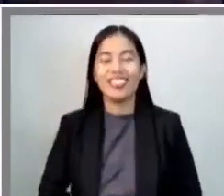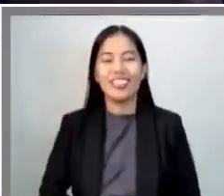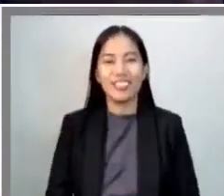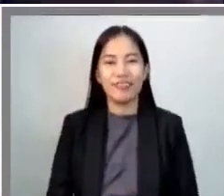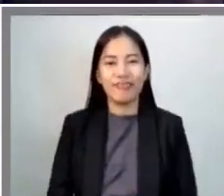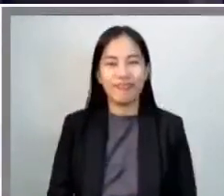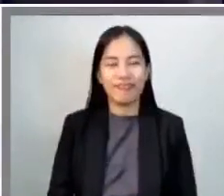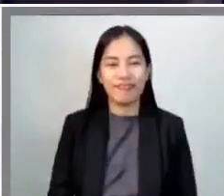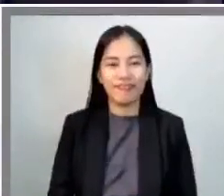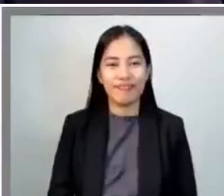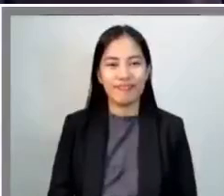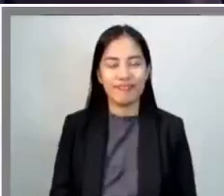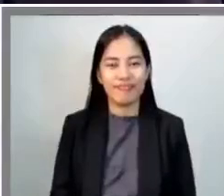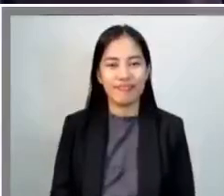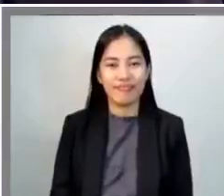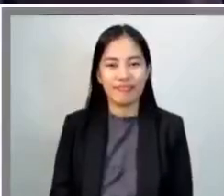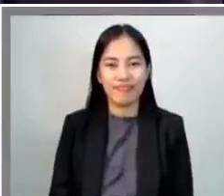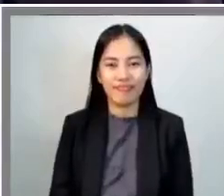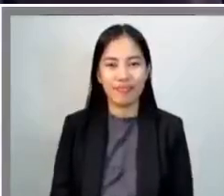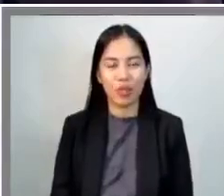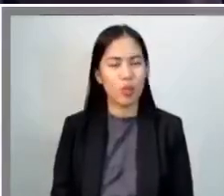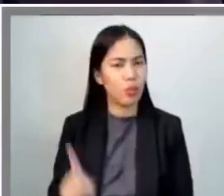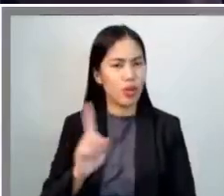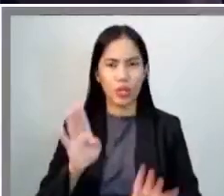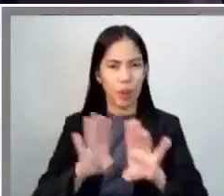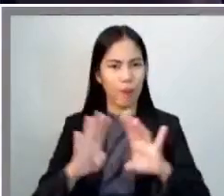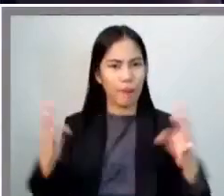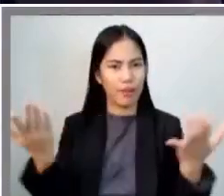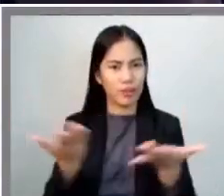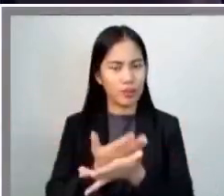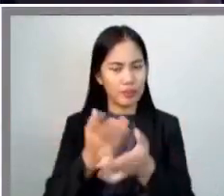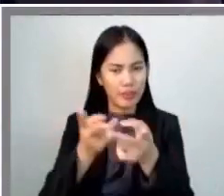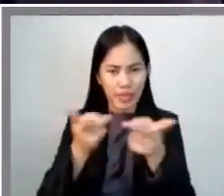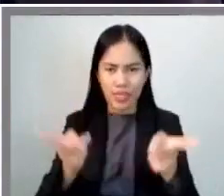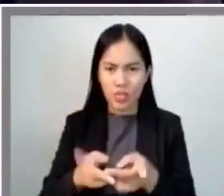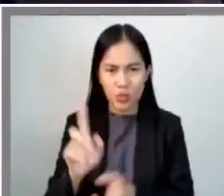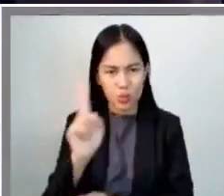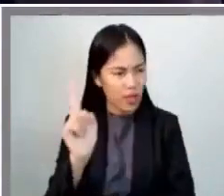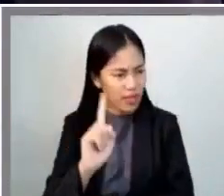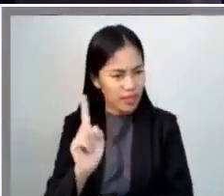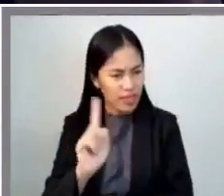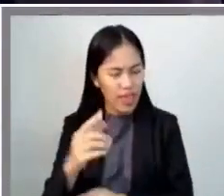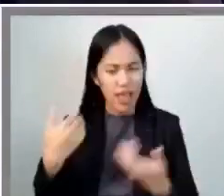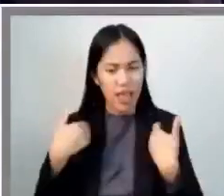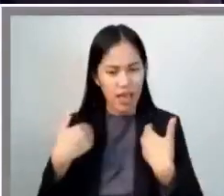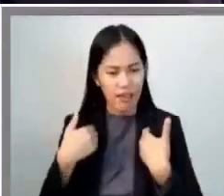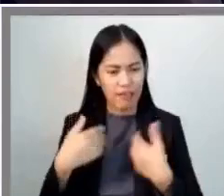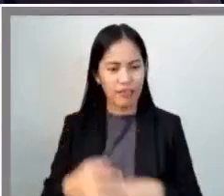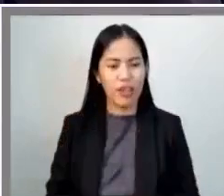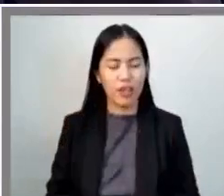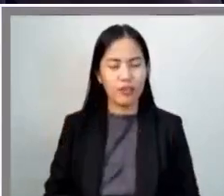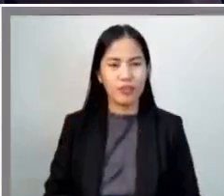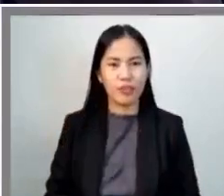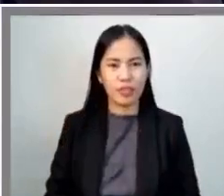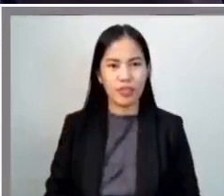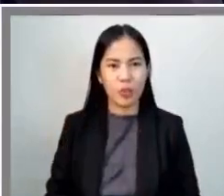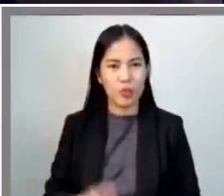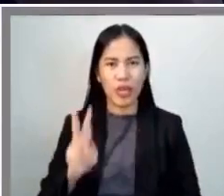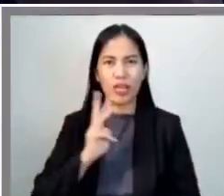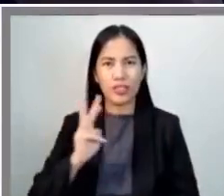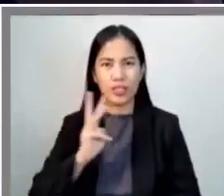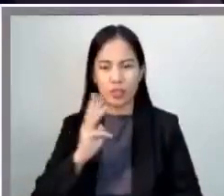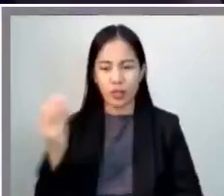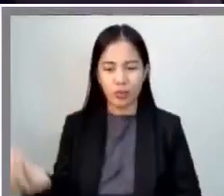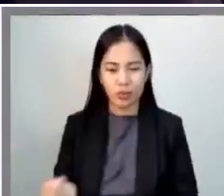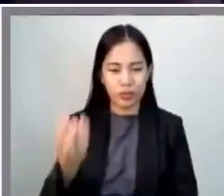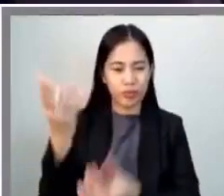Eh yun, ano ba yung binuksan? Di ba kamakailan daw yung ano ba yun? Parang dancing fountain sa right part. Level up na. Yan. Ano